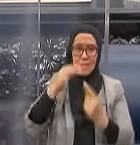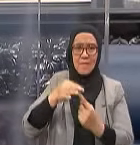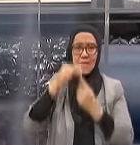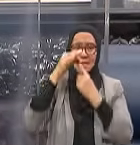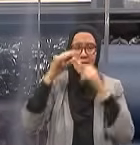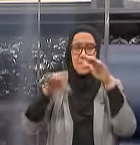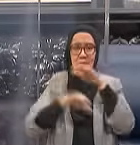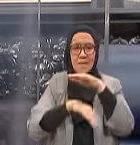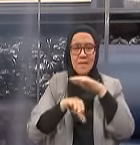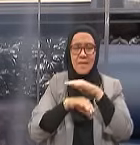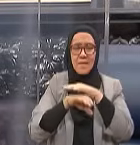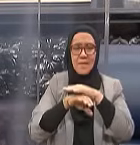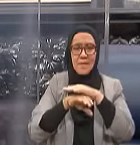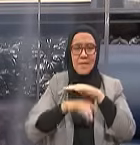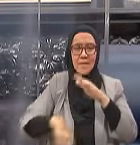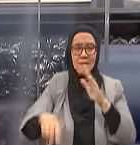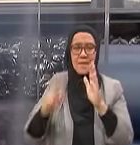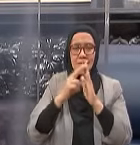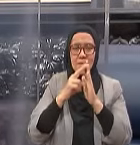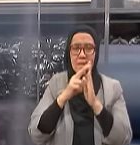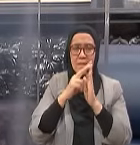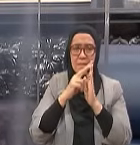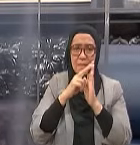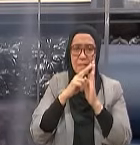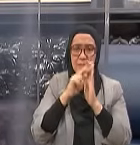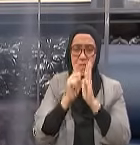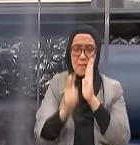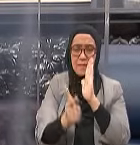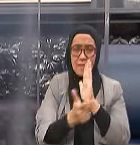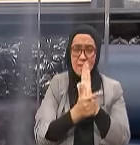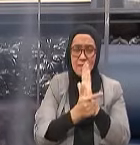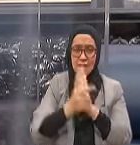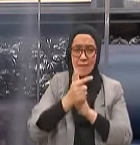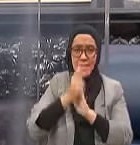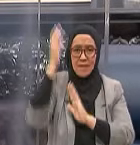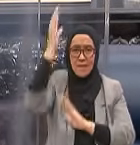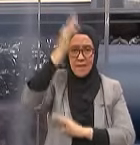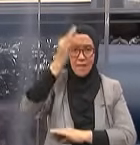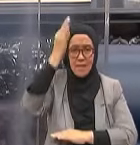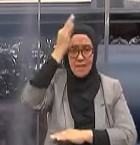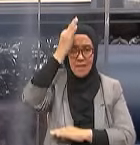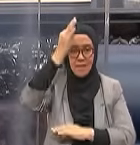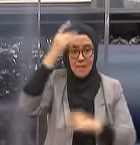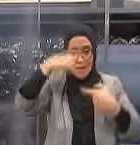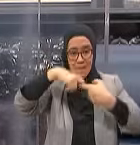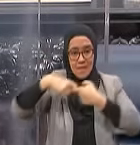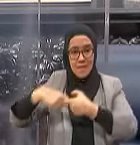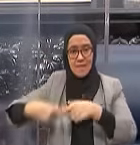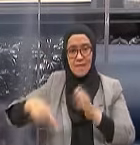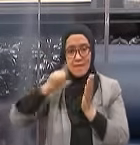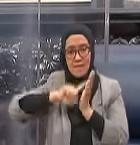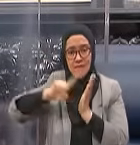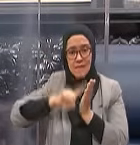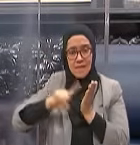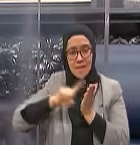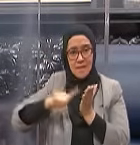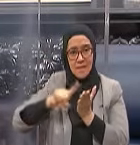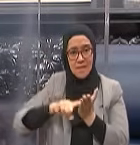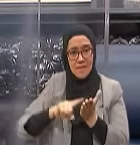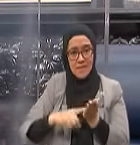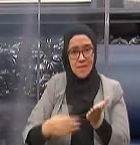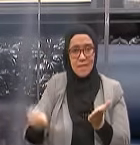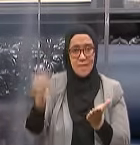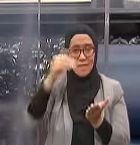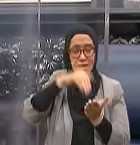perlembagaan persekutuan dan dia itu berkenaan dengan silakan semula pemberian